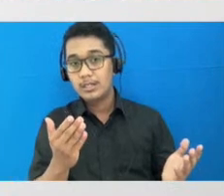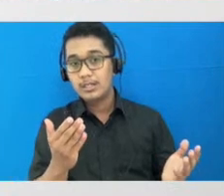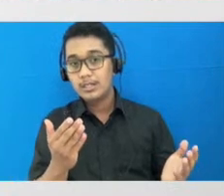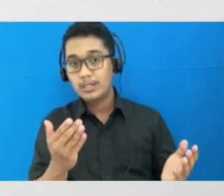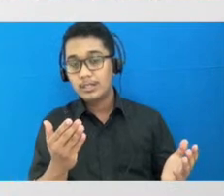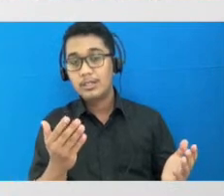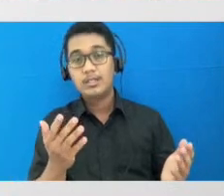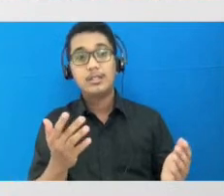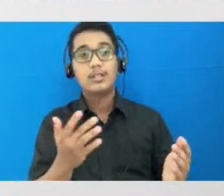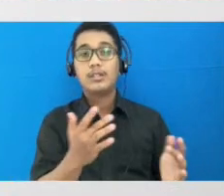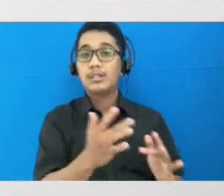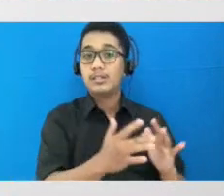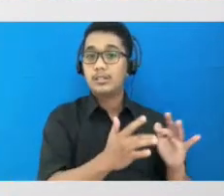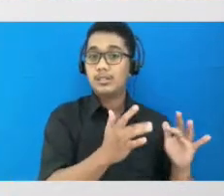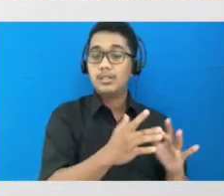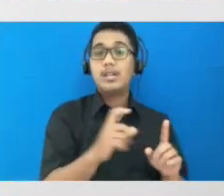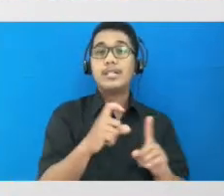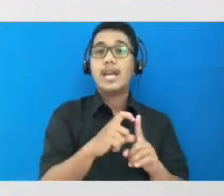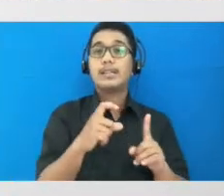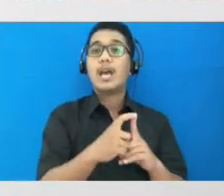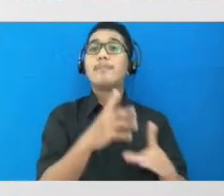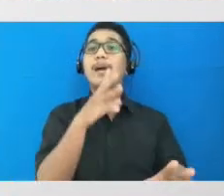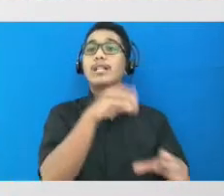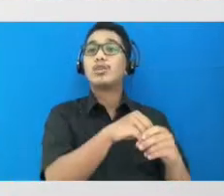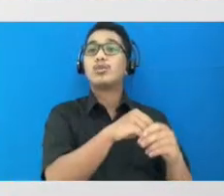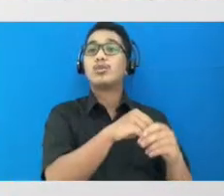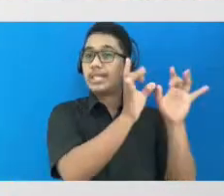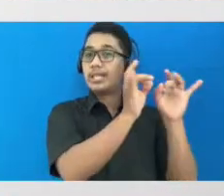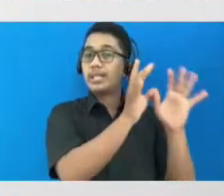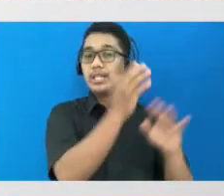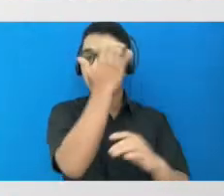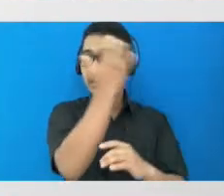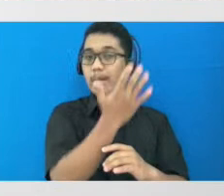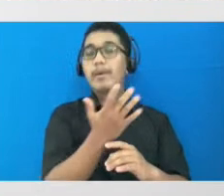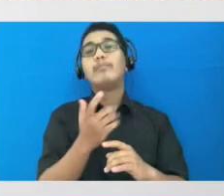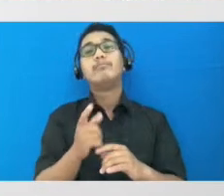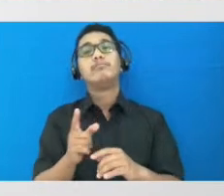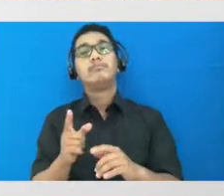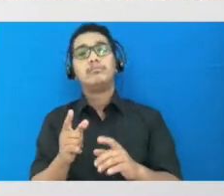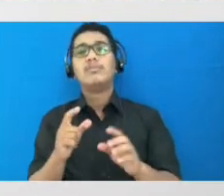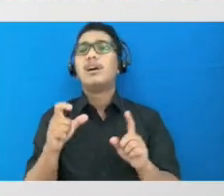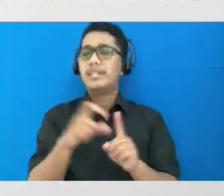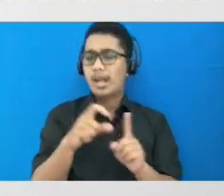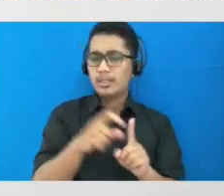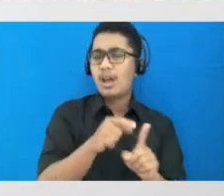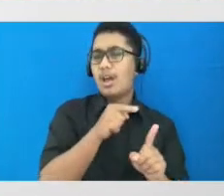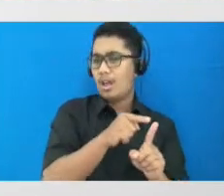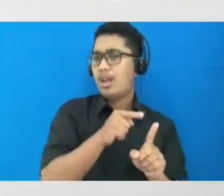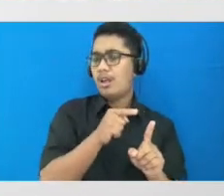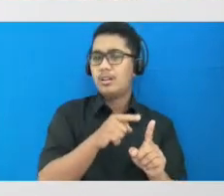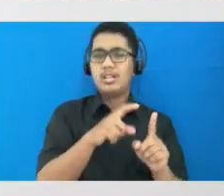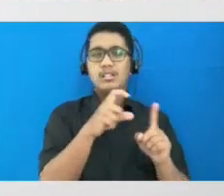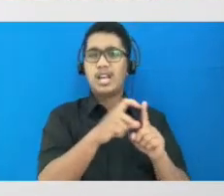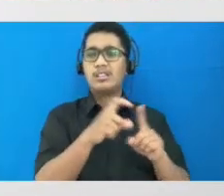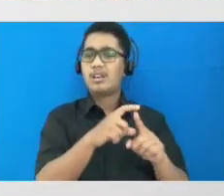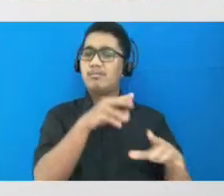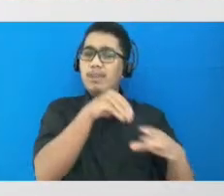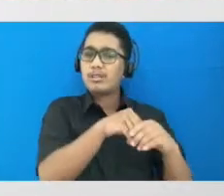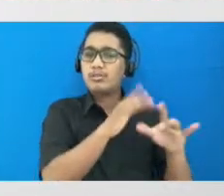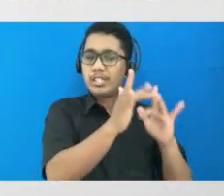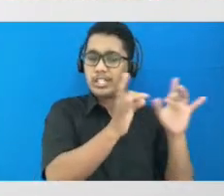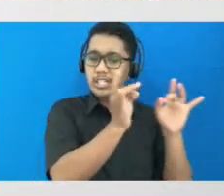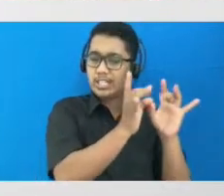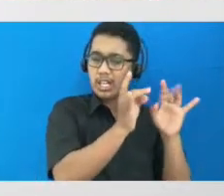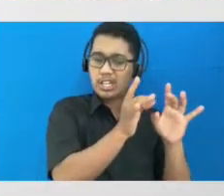di internet sebuah data, bisa disebut juga data tersebut akan selalu ada di internet, akan selalu